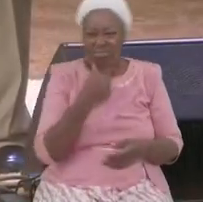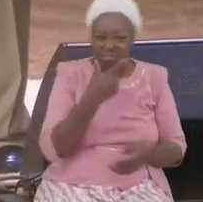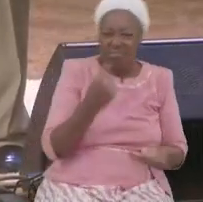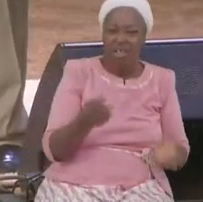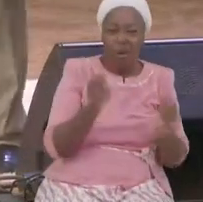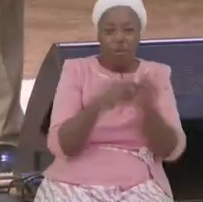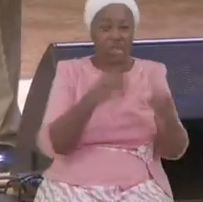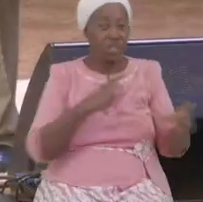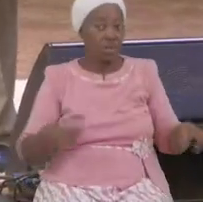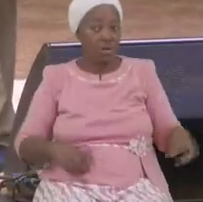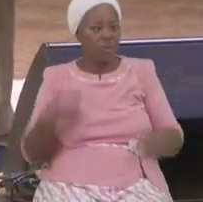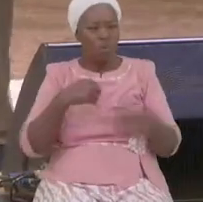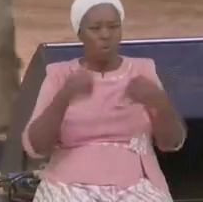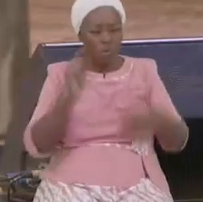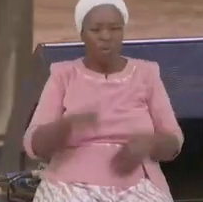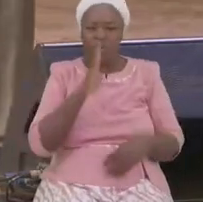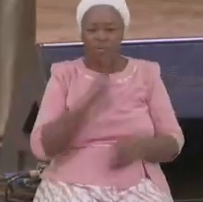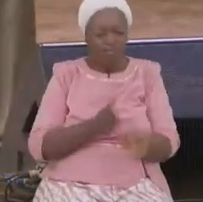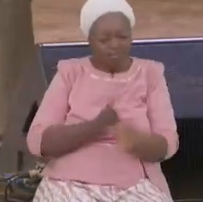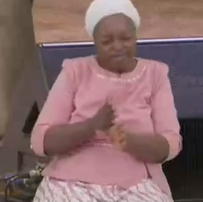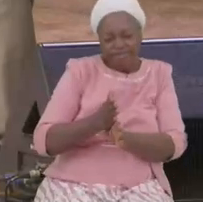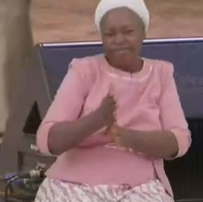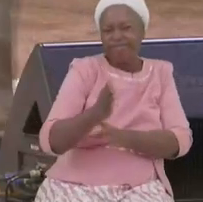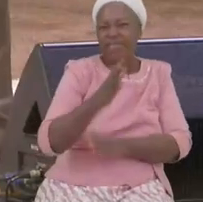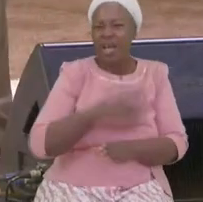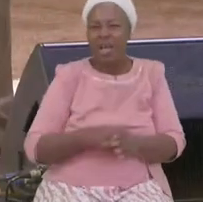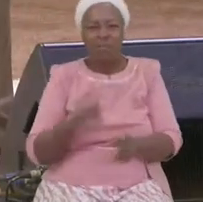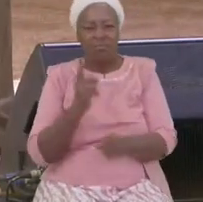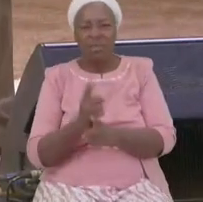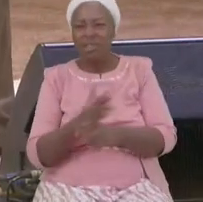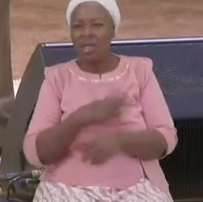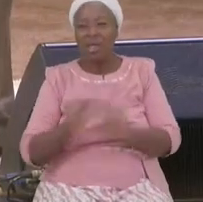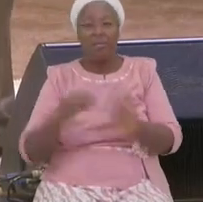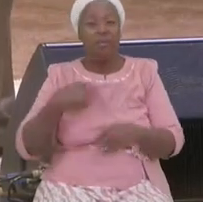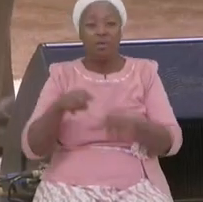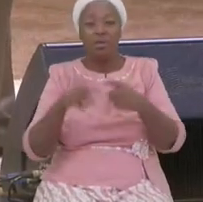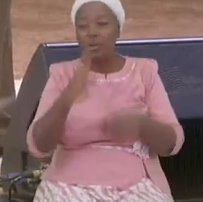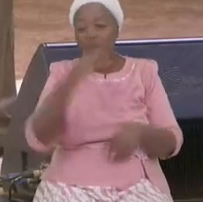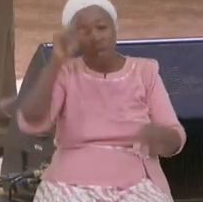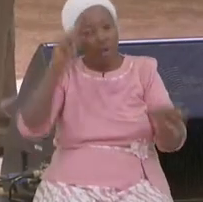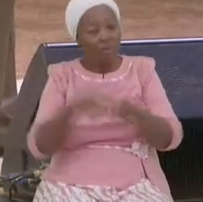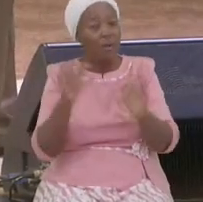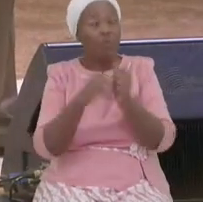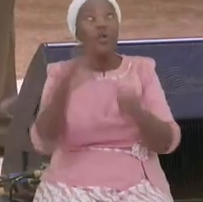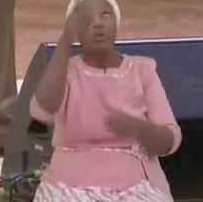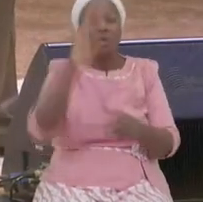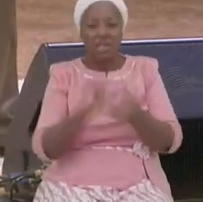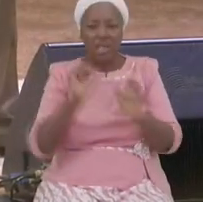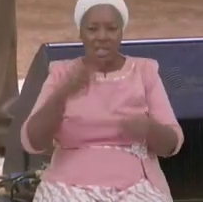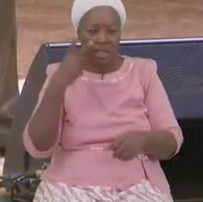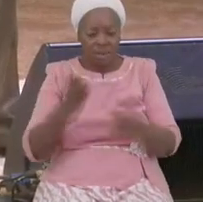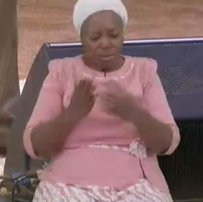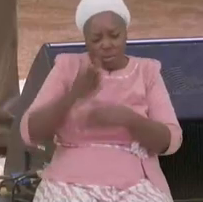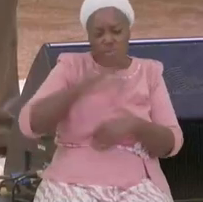Nous devons être directs si nous voulons être en alliance avec le Dieu qui voit entièrement, qui voit toute